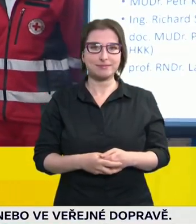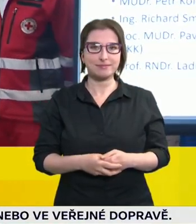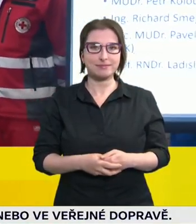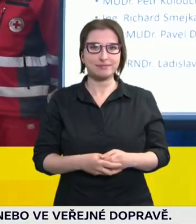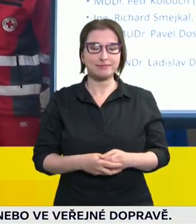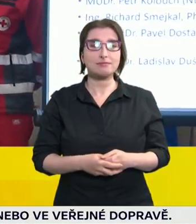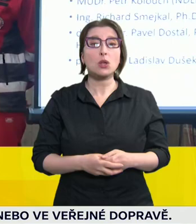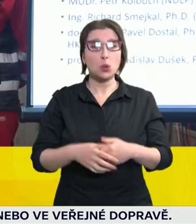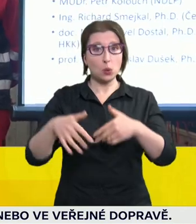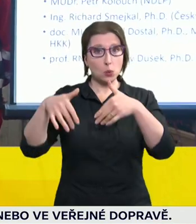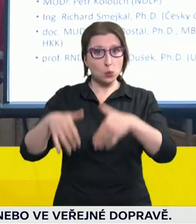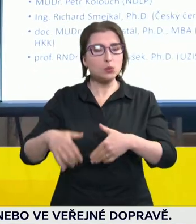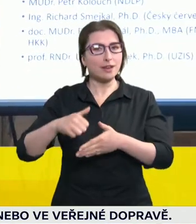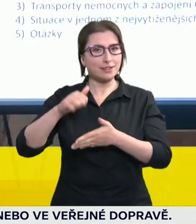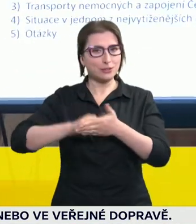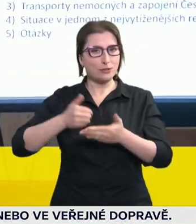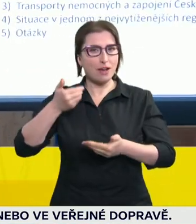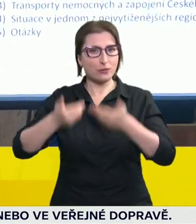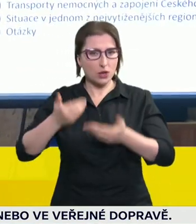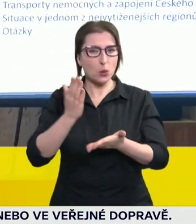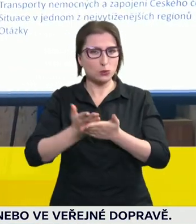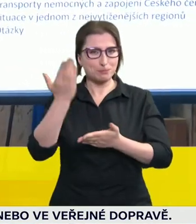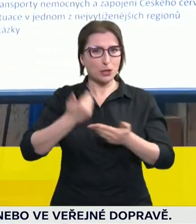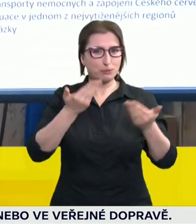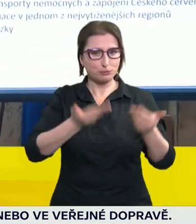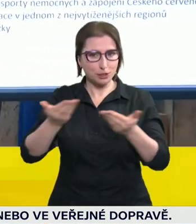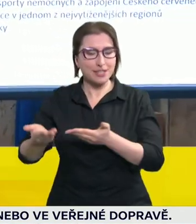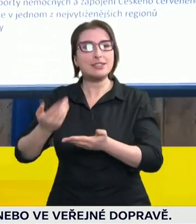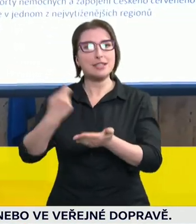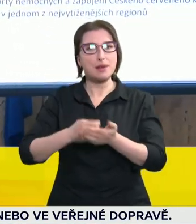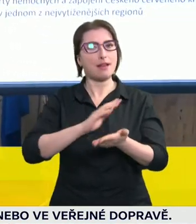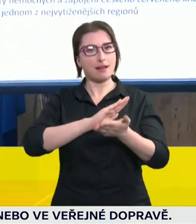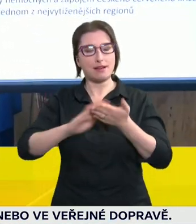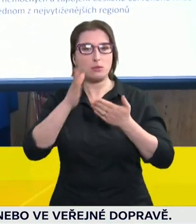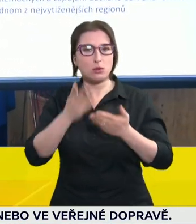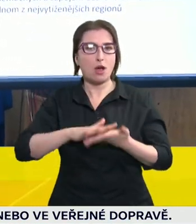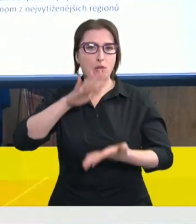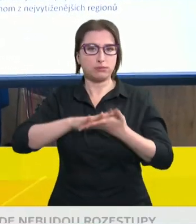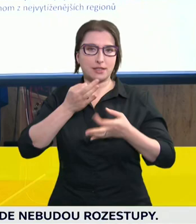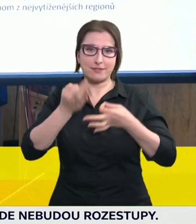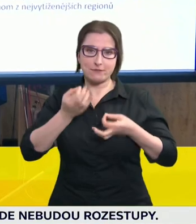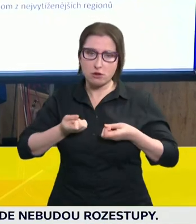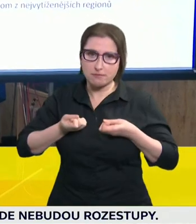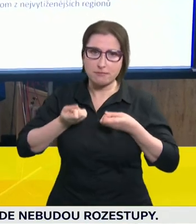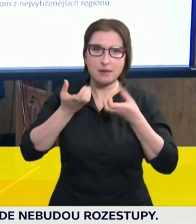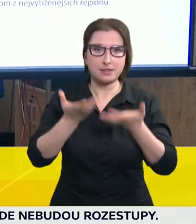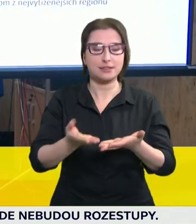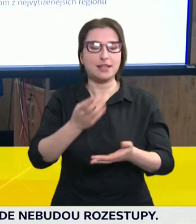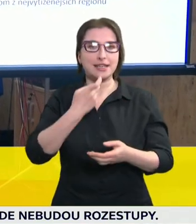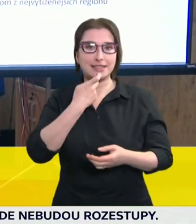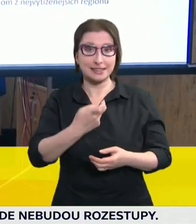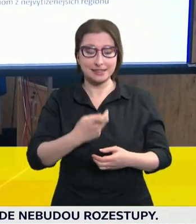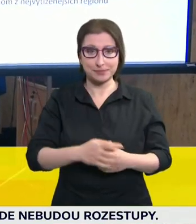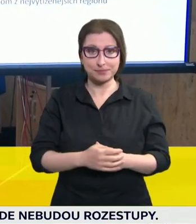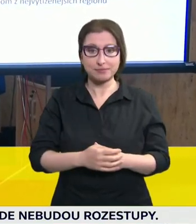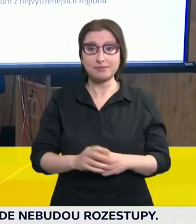Účastníci dnešní tiskové konference už vám byli představeni, takže já půjdu hnedka na obsah dnešní tiskové konference a tady vidíte témata, jaká